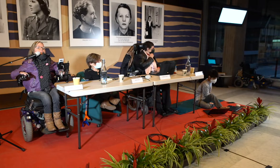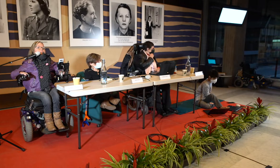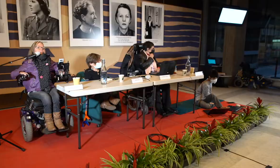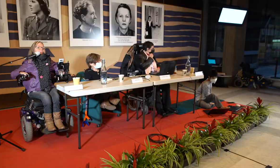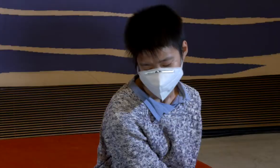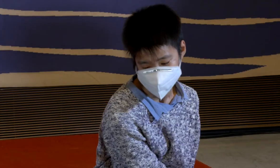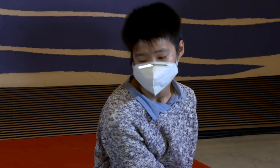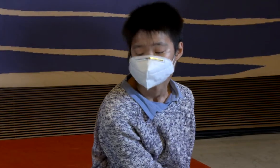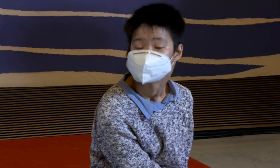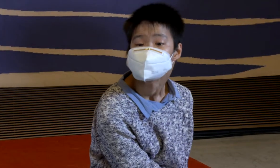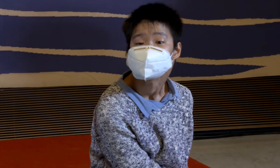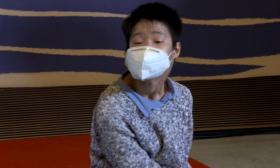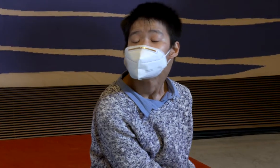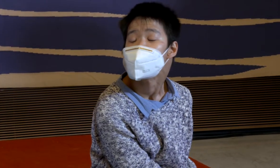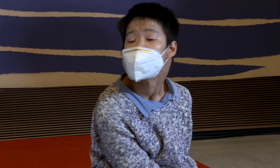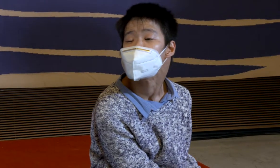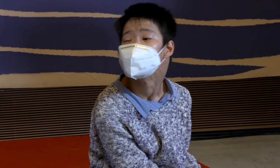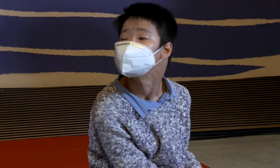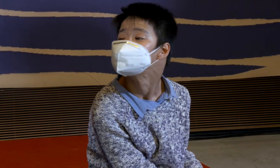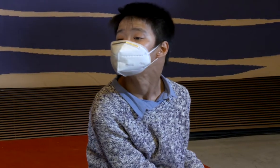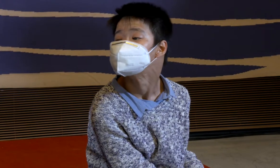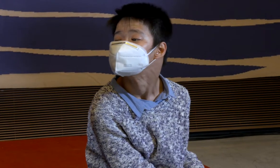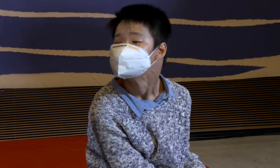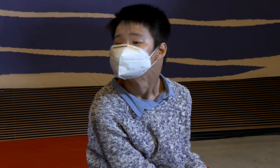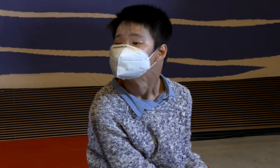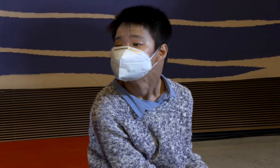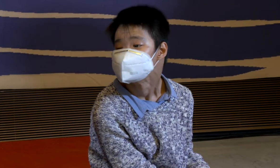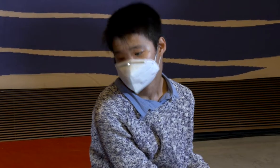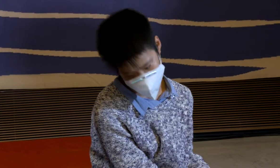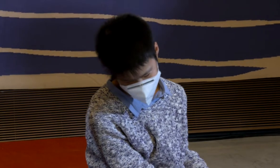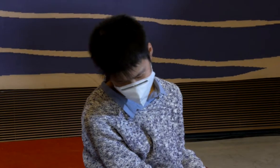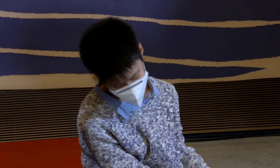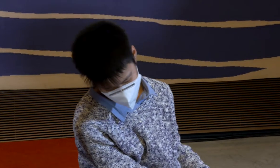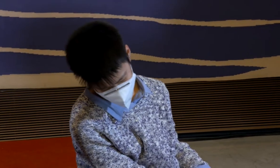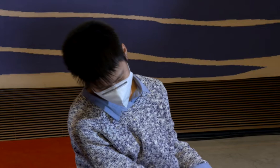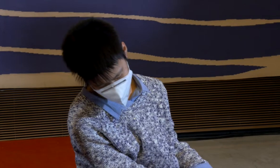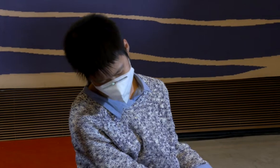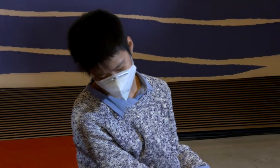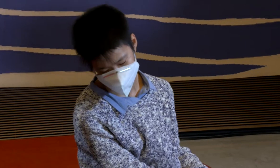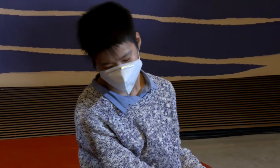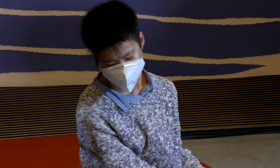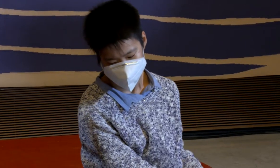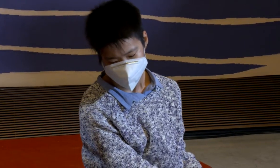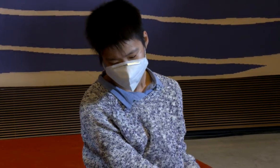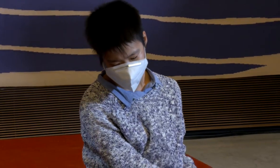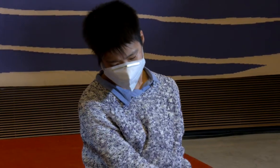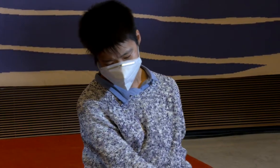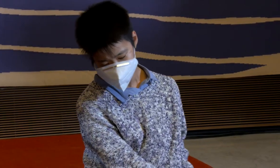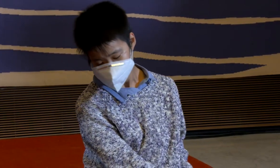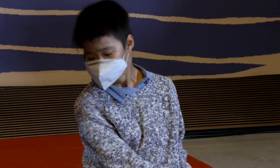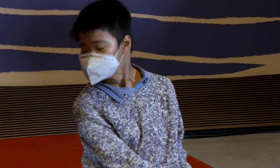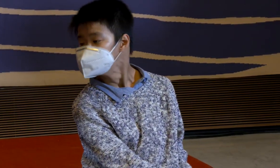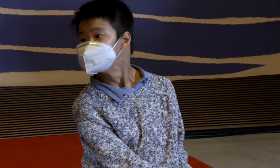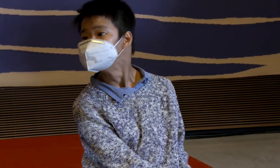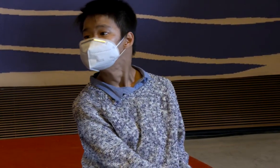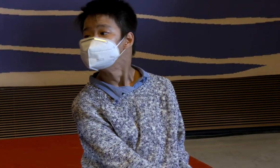ces images me disaient qu'un corps handicapé qui créait, c'était ça, seulement ça. Et je refusais alors de n'être qu'un